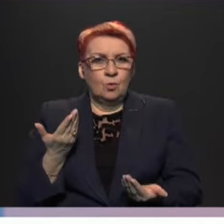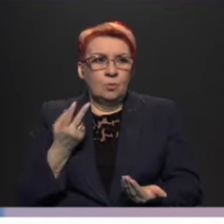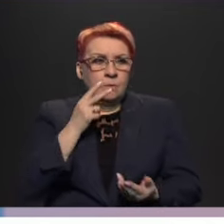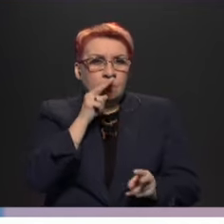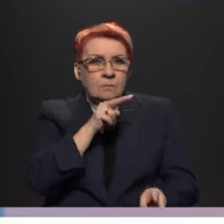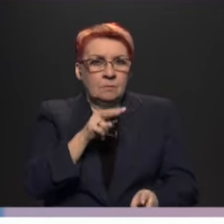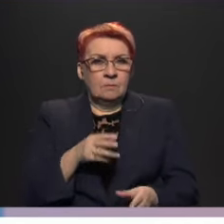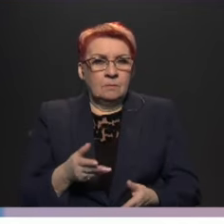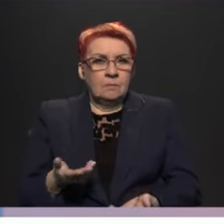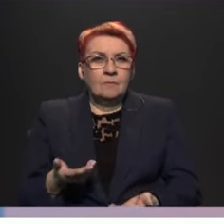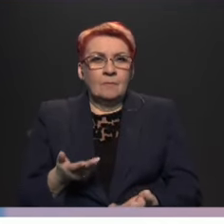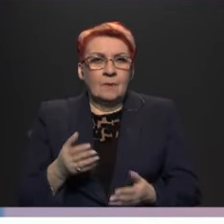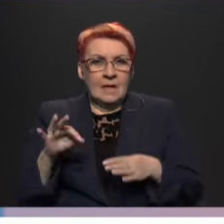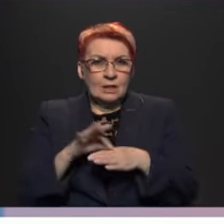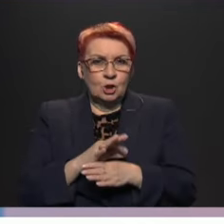увлекали